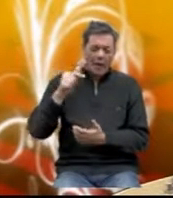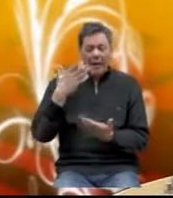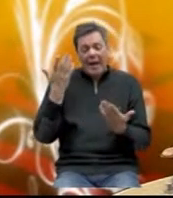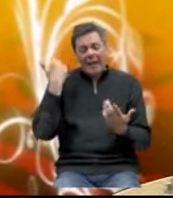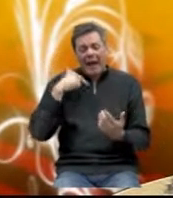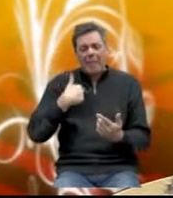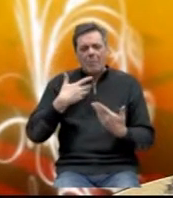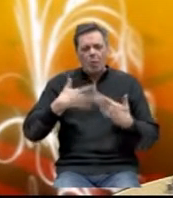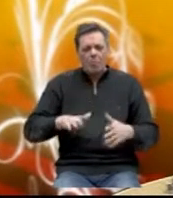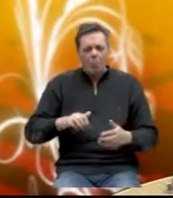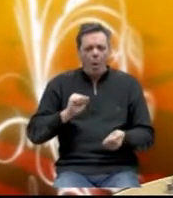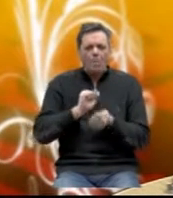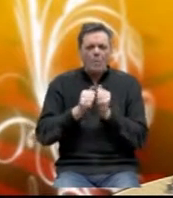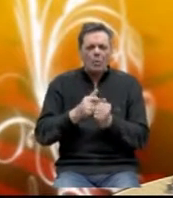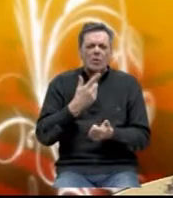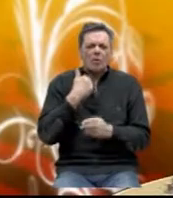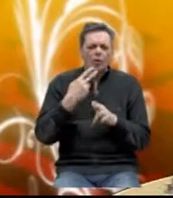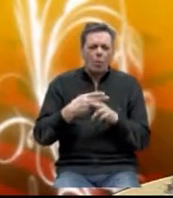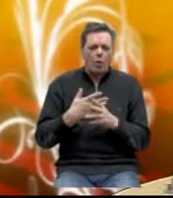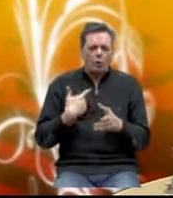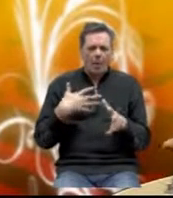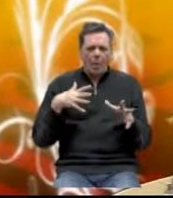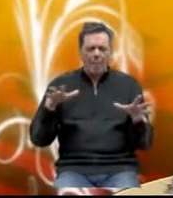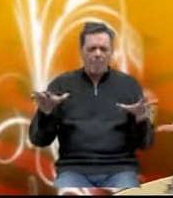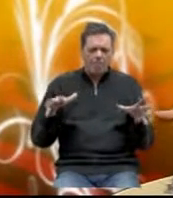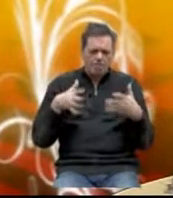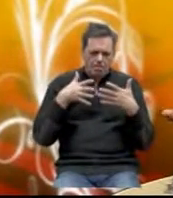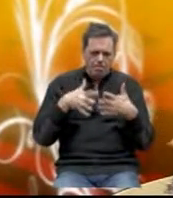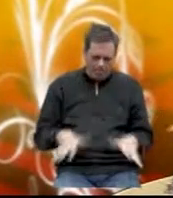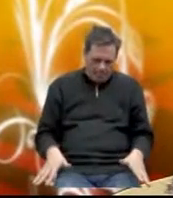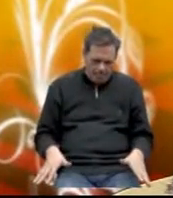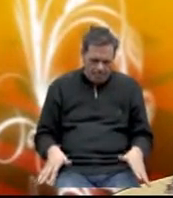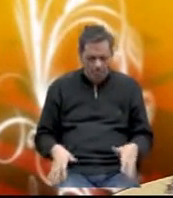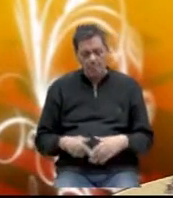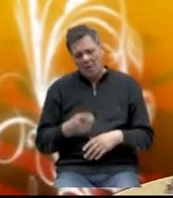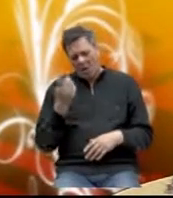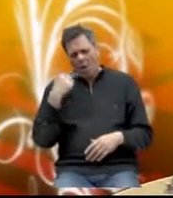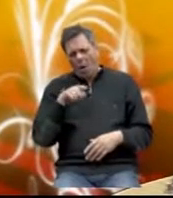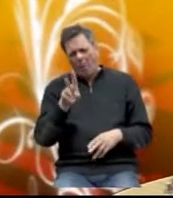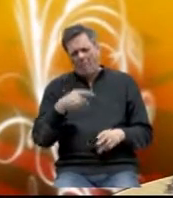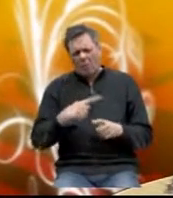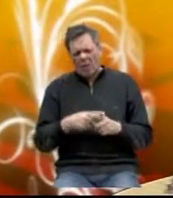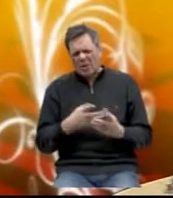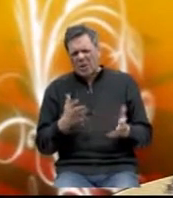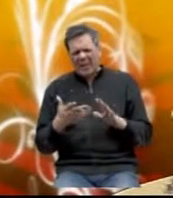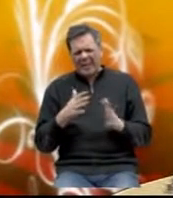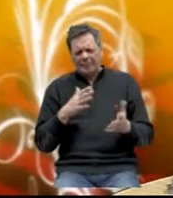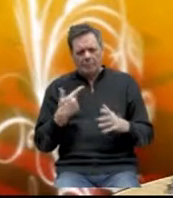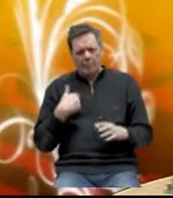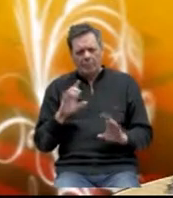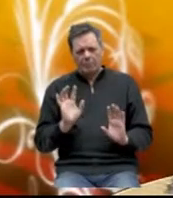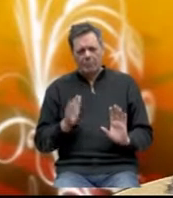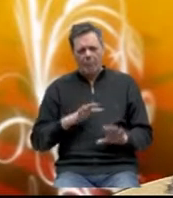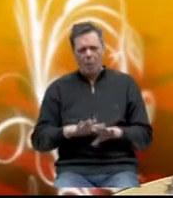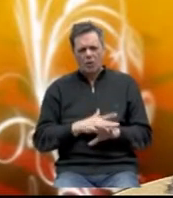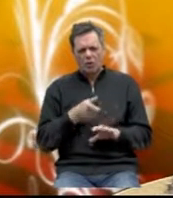sa dijabetesom, čak mi malo deprimira, mada vi kažete da ima svog razloga ili ne, ali nije mi to dobro i